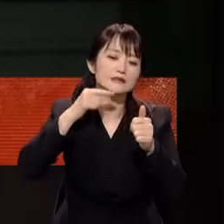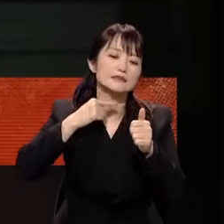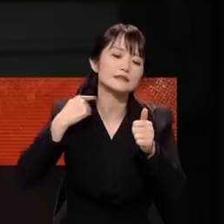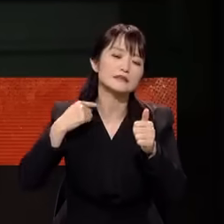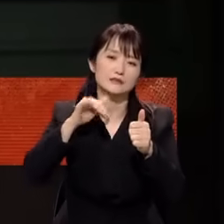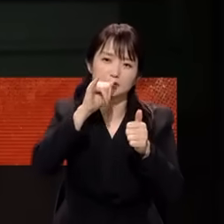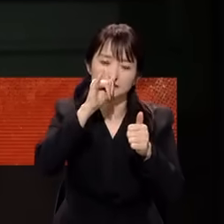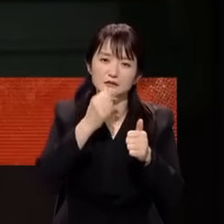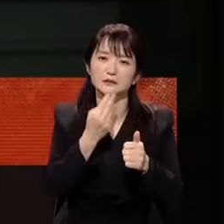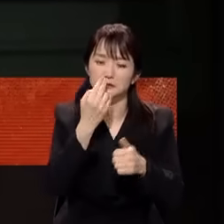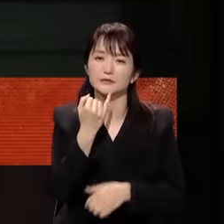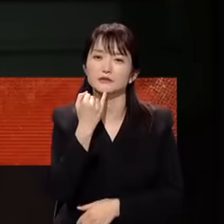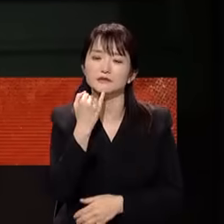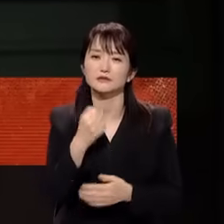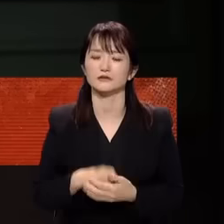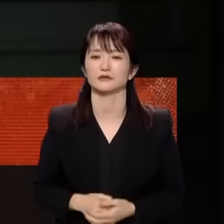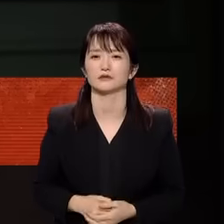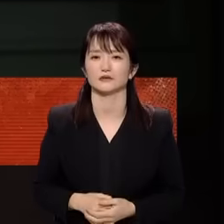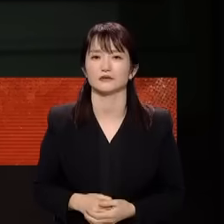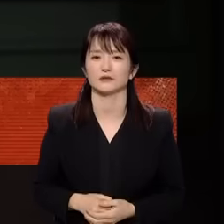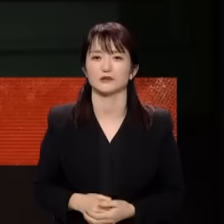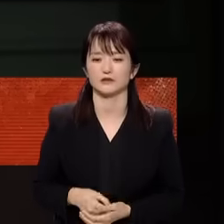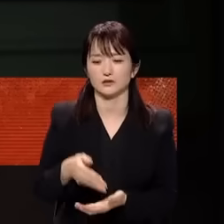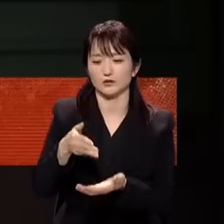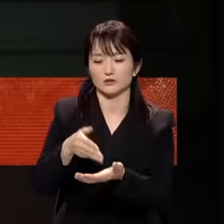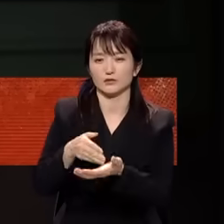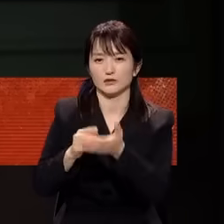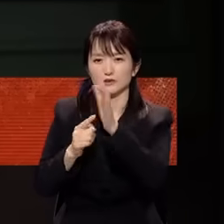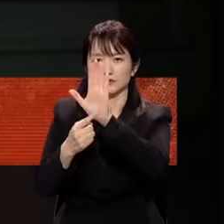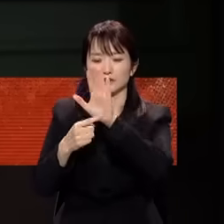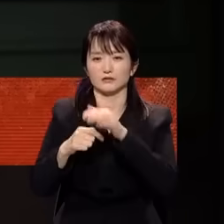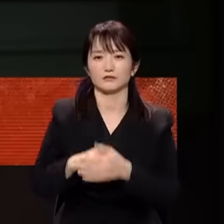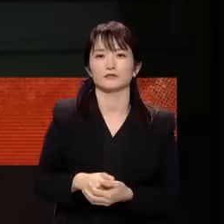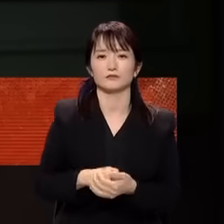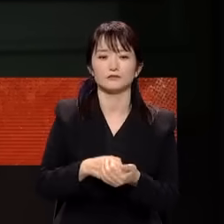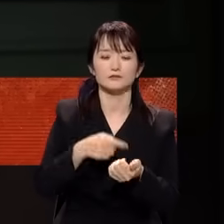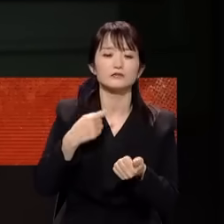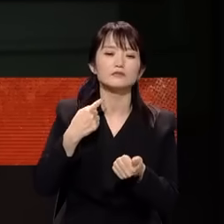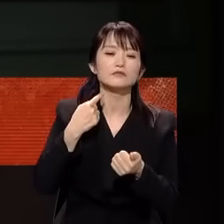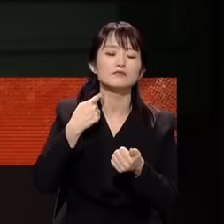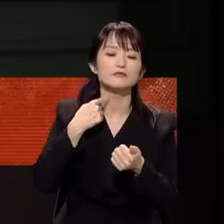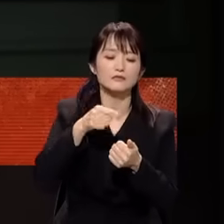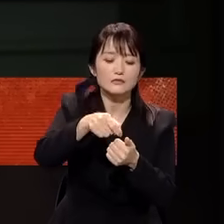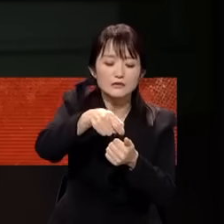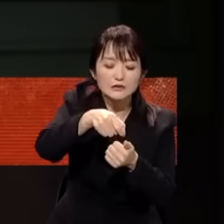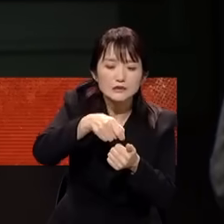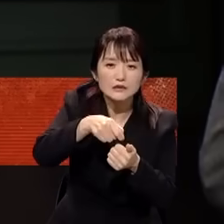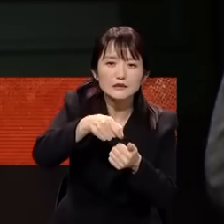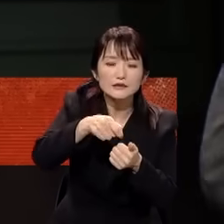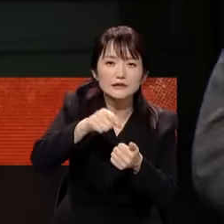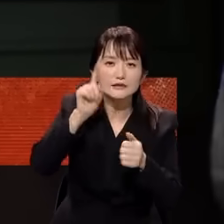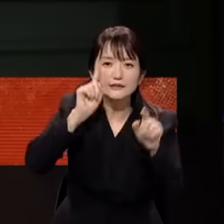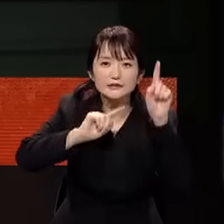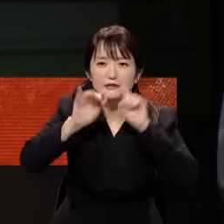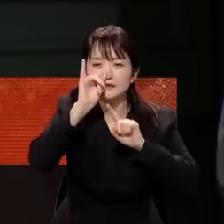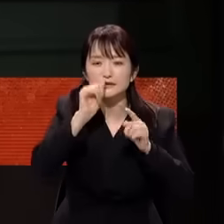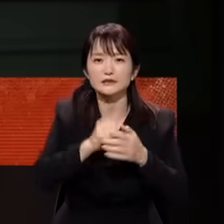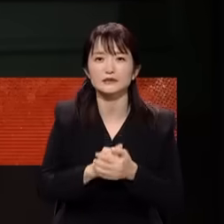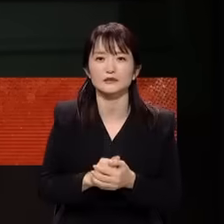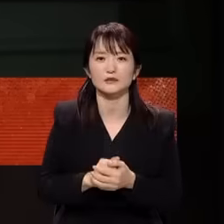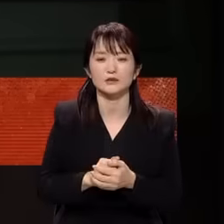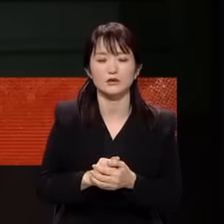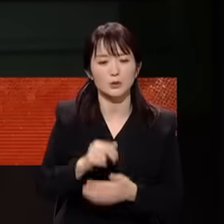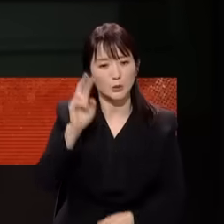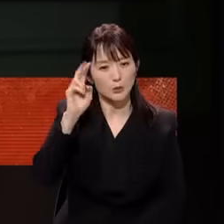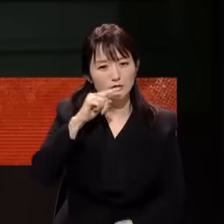권칠승 더불어민주당 수석대변인은 오늘 브리핑에서 경정맥 손상이 의심된다는 게 의료진의 의견이다. 자칫 대량 출혈이나